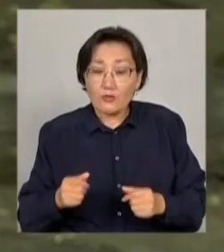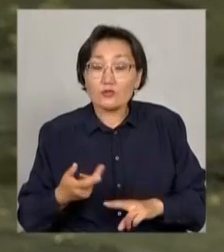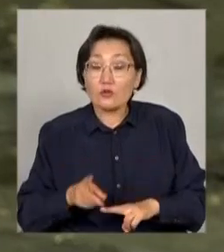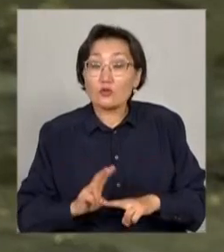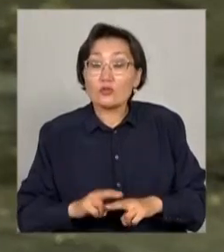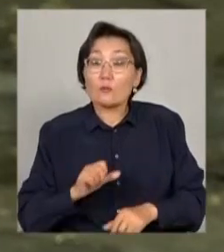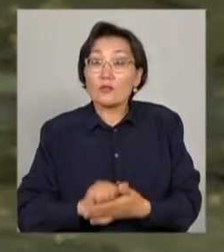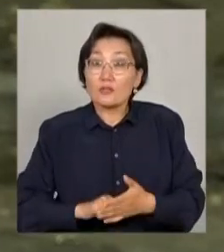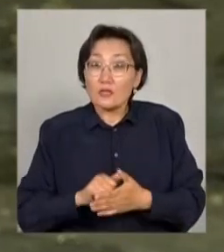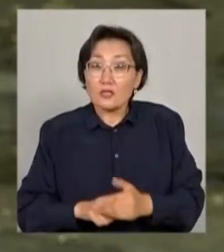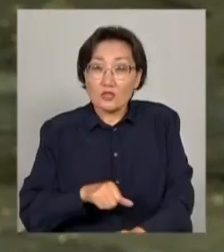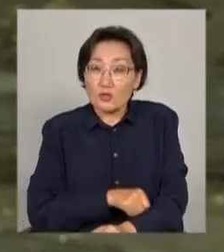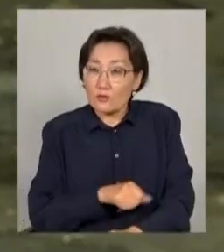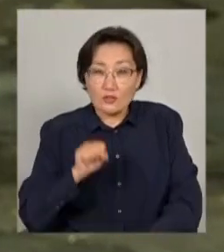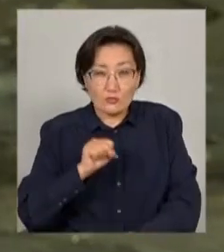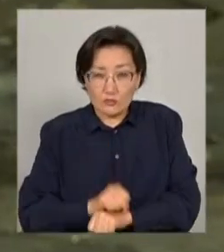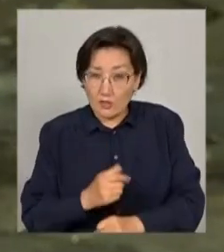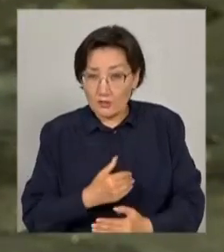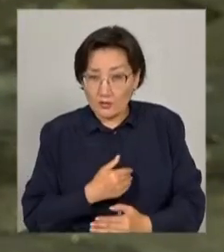қазір қойғым келіп тұр.